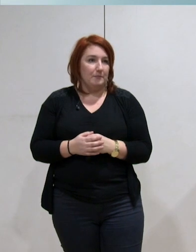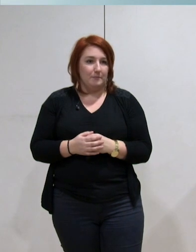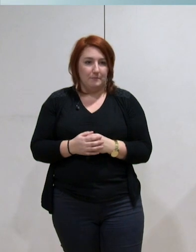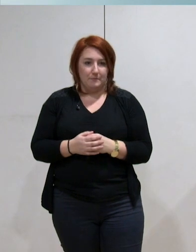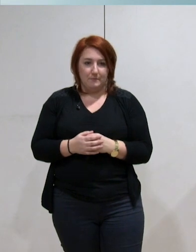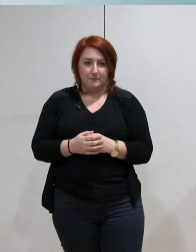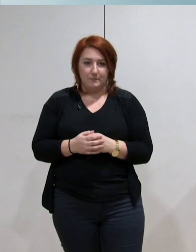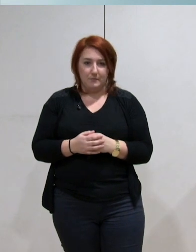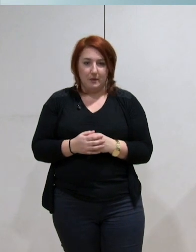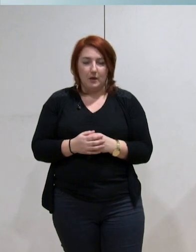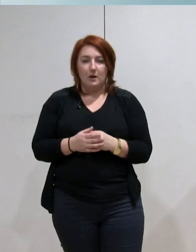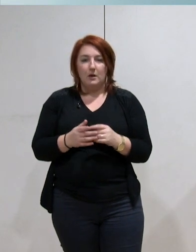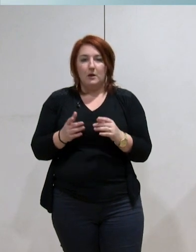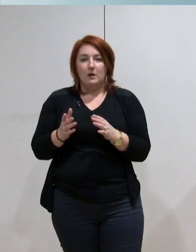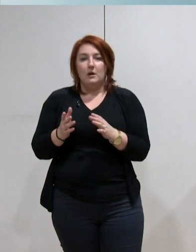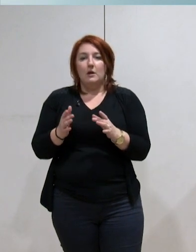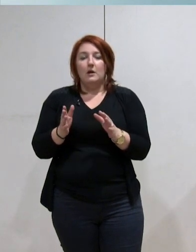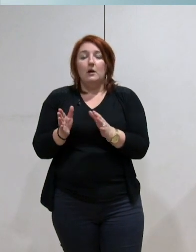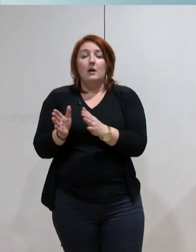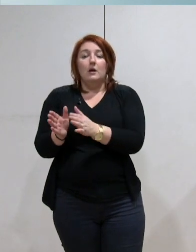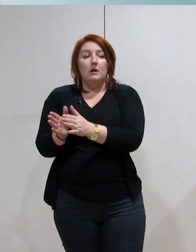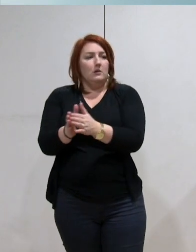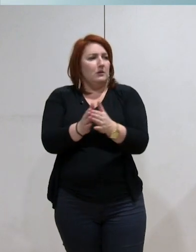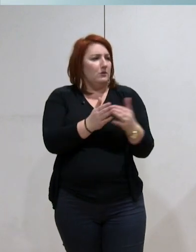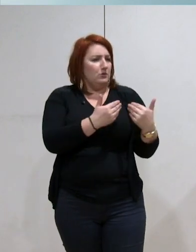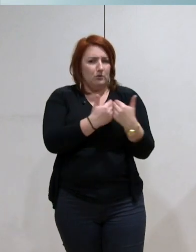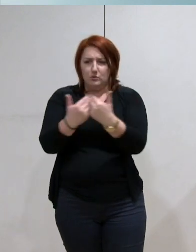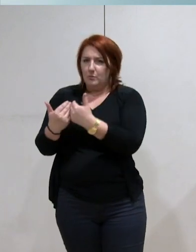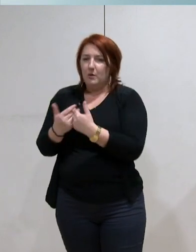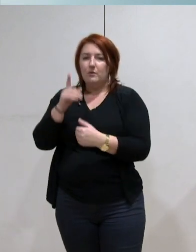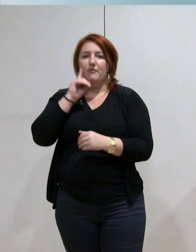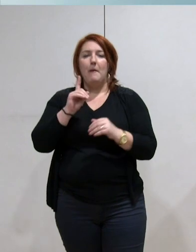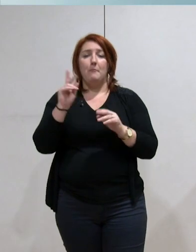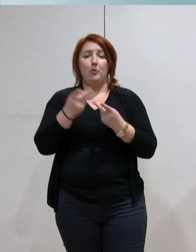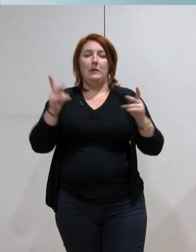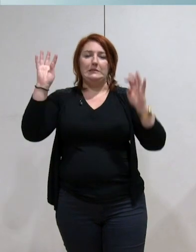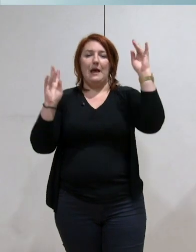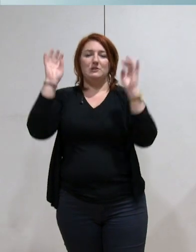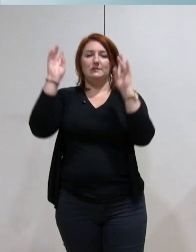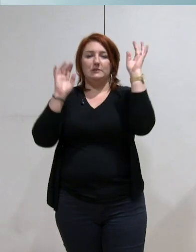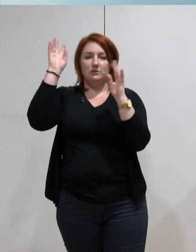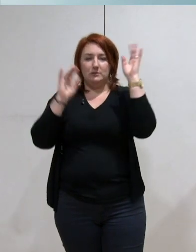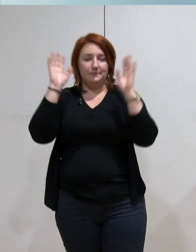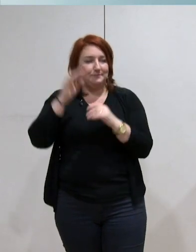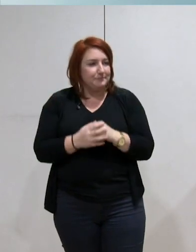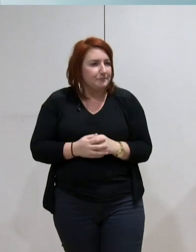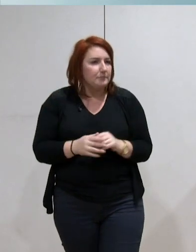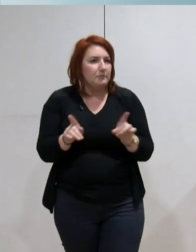merci demand de parole également de Monsieur Bertrand